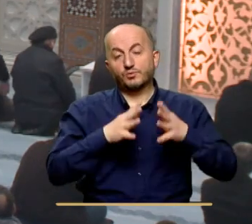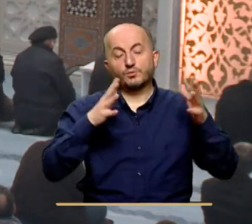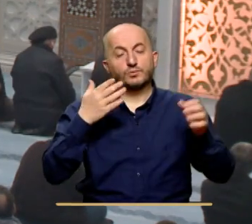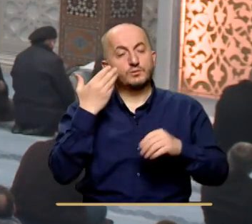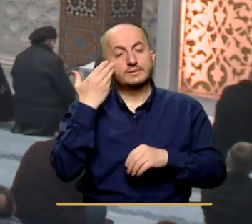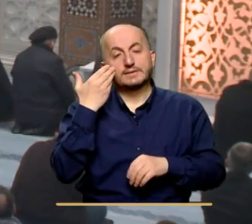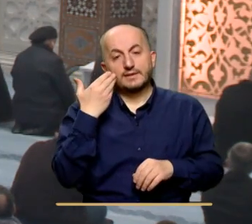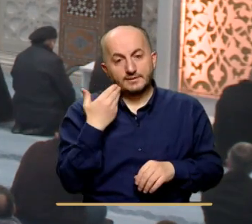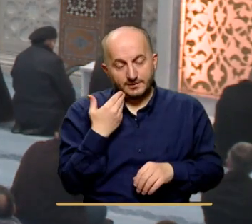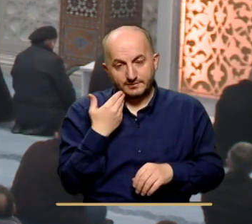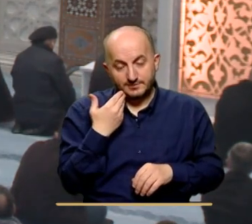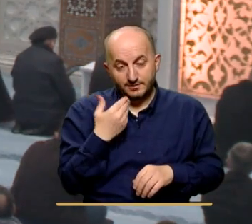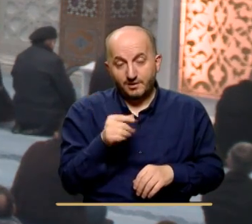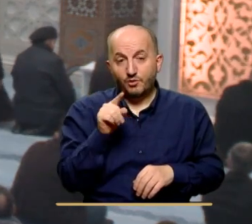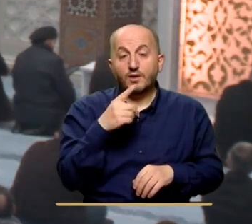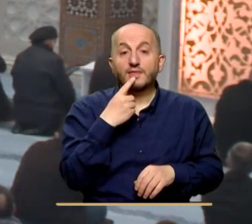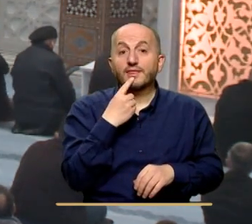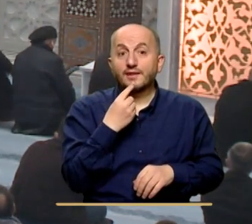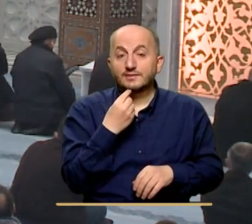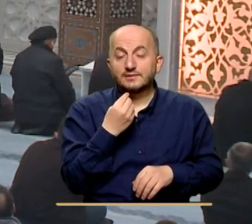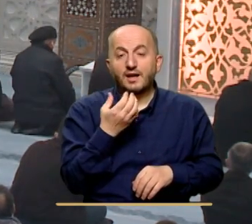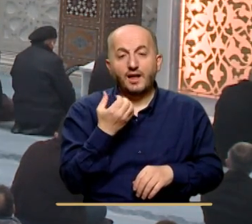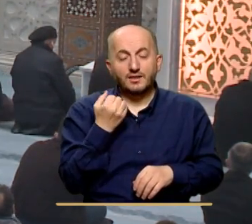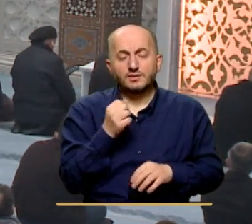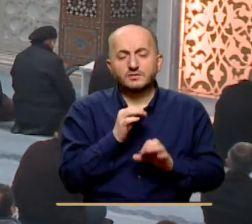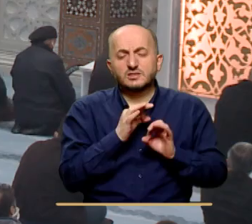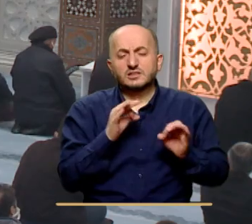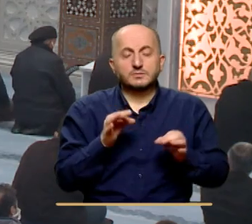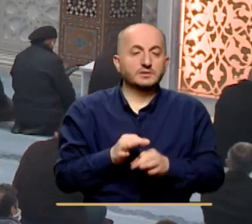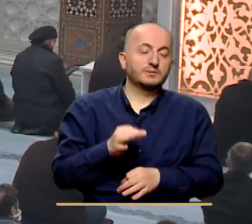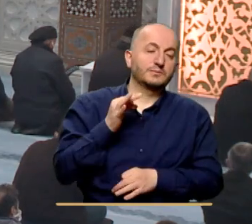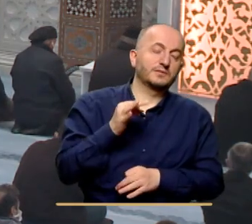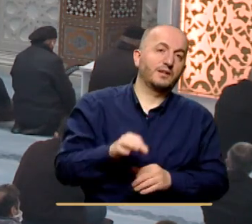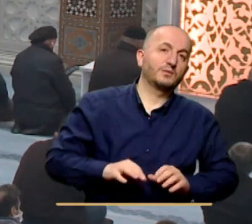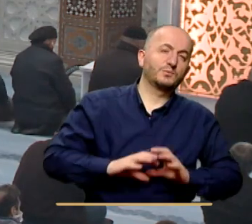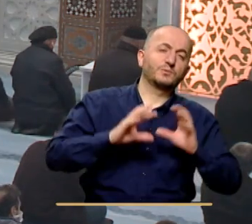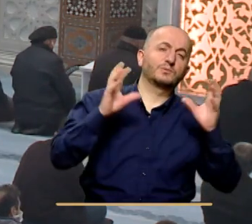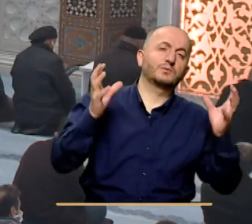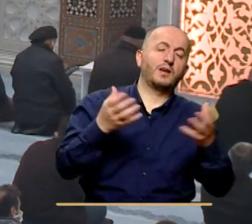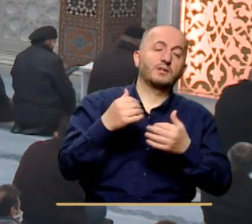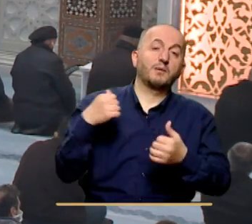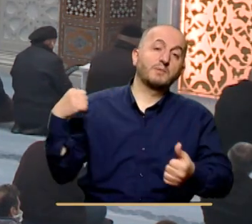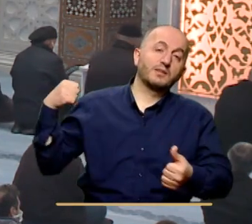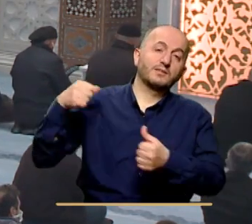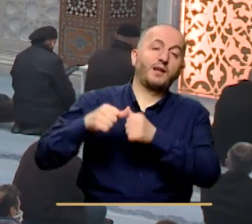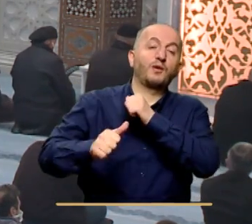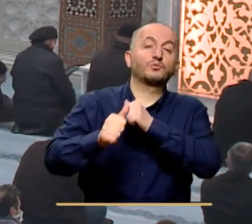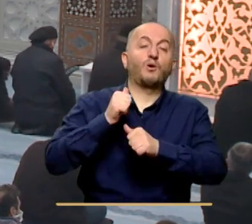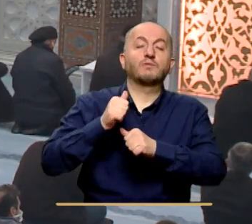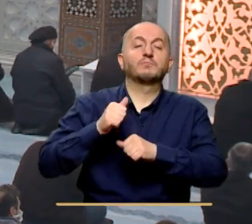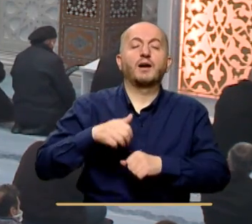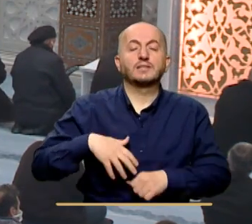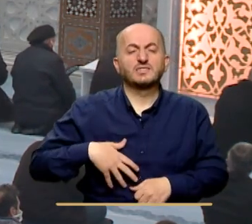seyreden, onu tadan hiçbir kimse dünyaya bir daha dönmek,